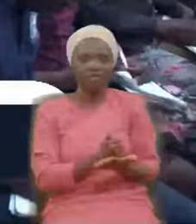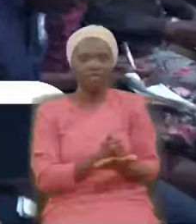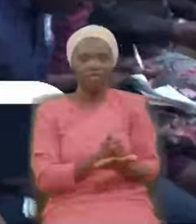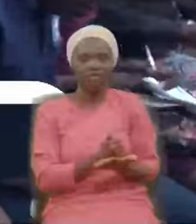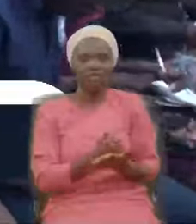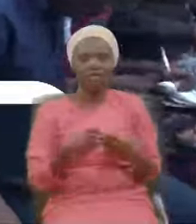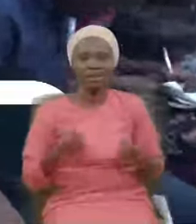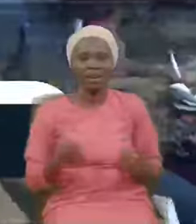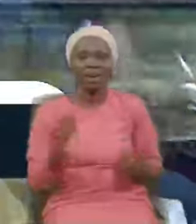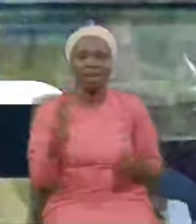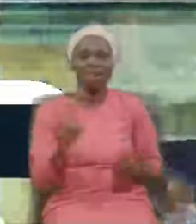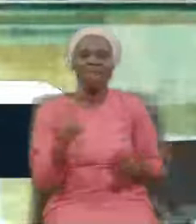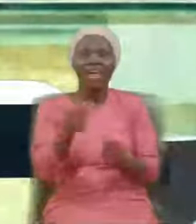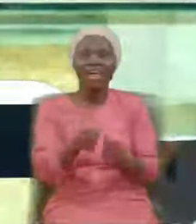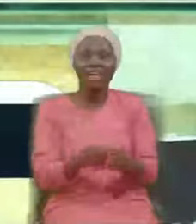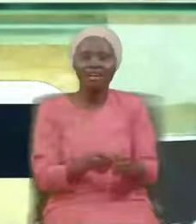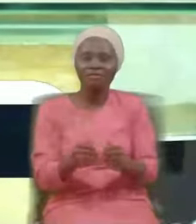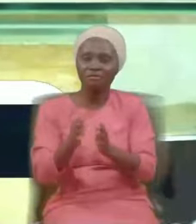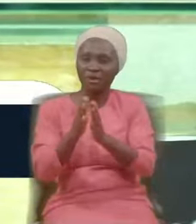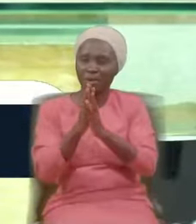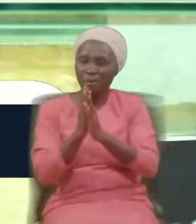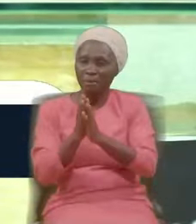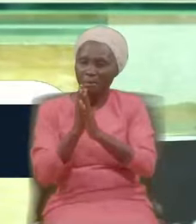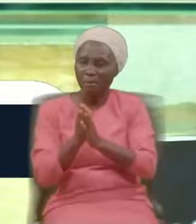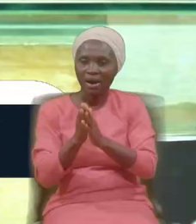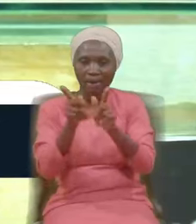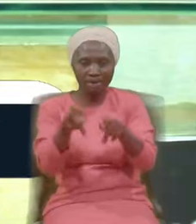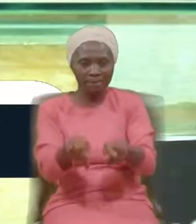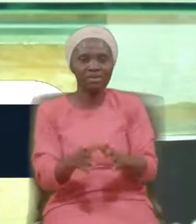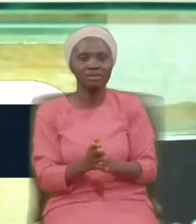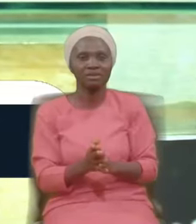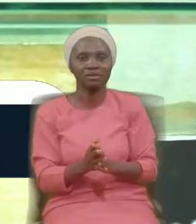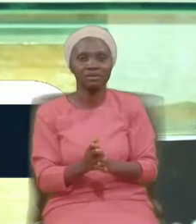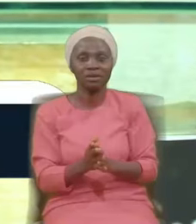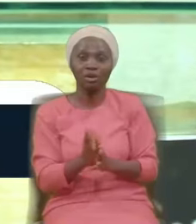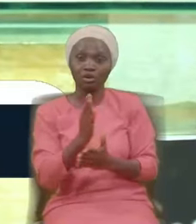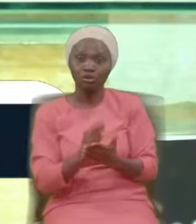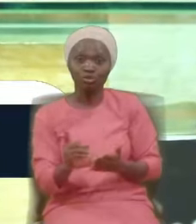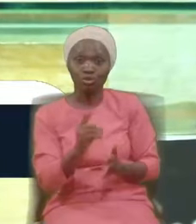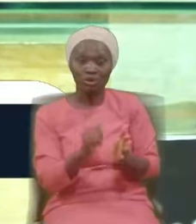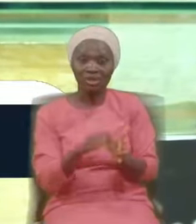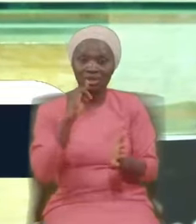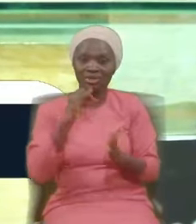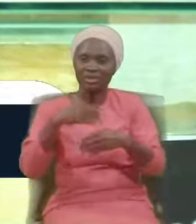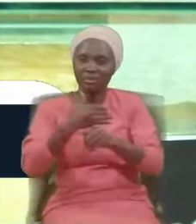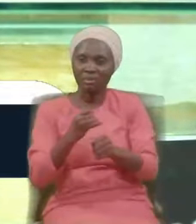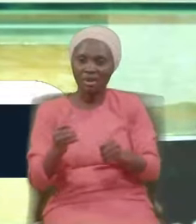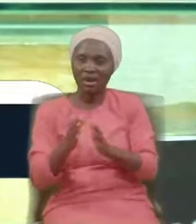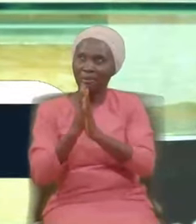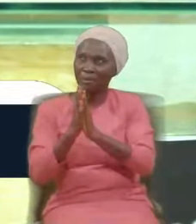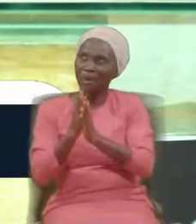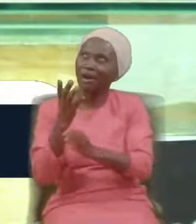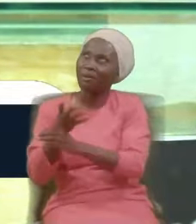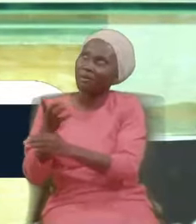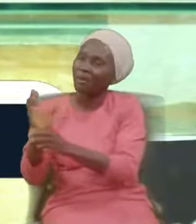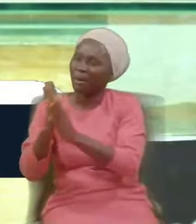tout suppliant, chaque suppliant, c'est-à-dire celui qui supplie, celui qui prie, celui qui fait des pétitions,